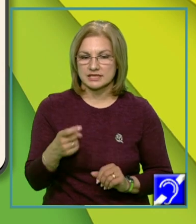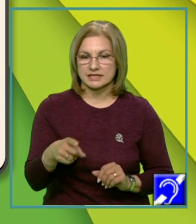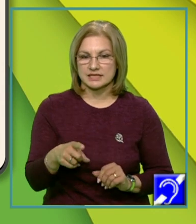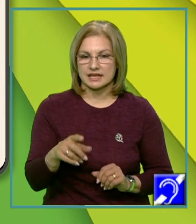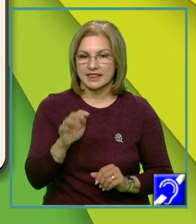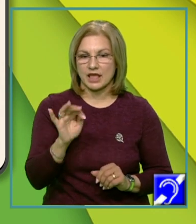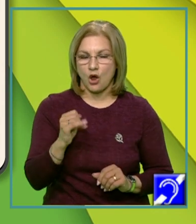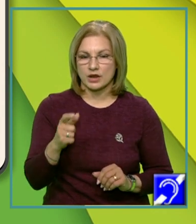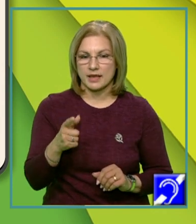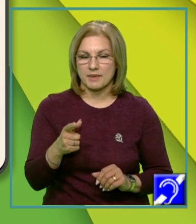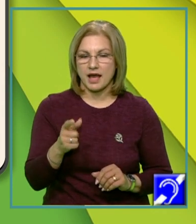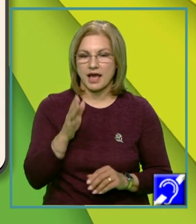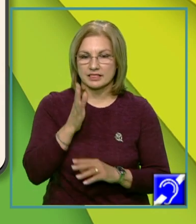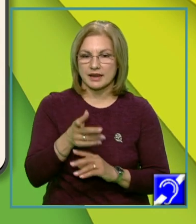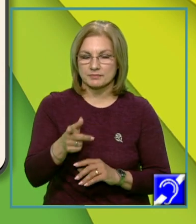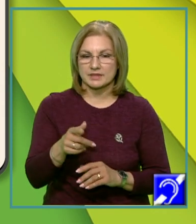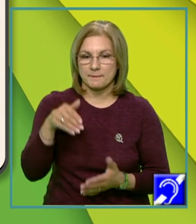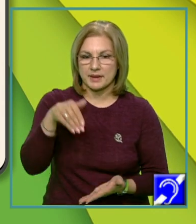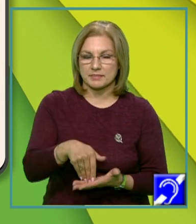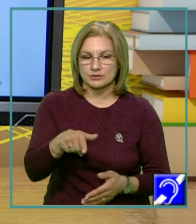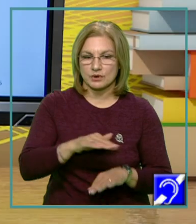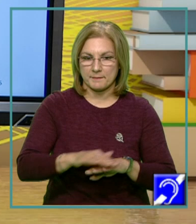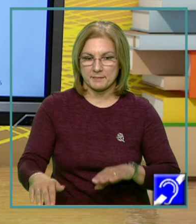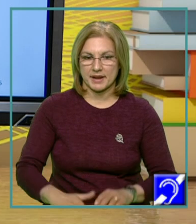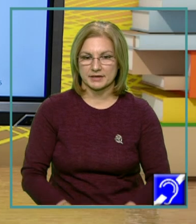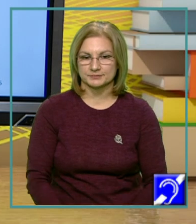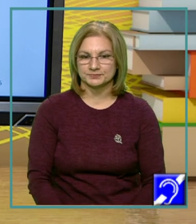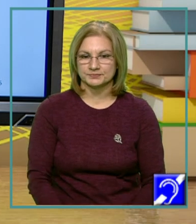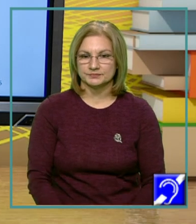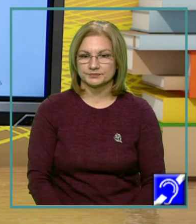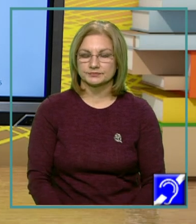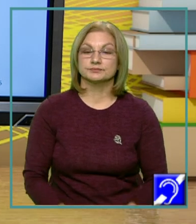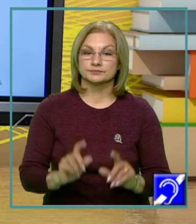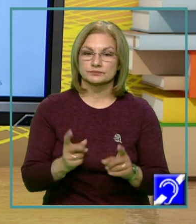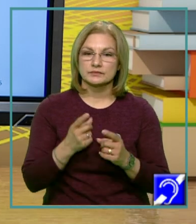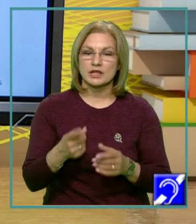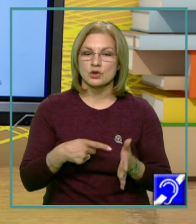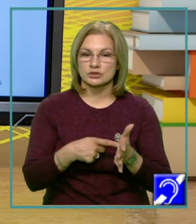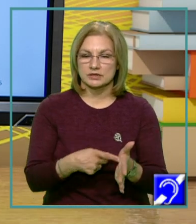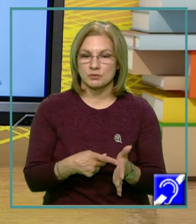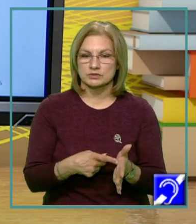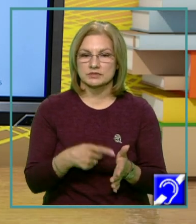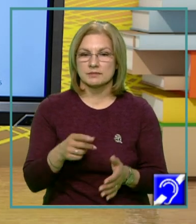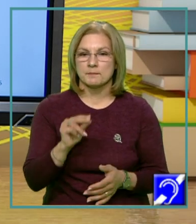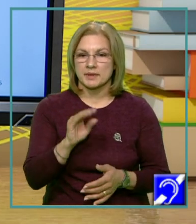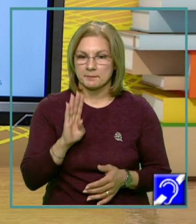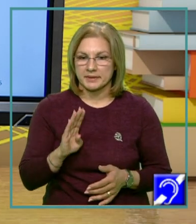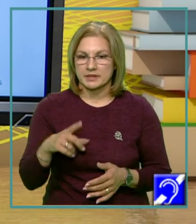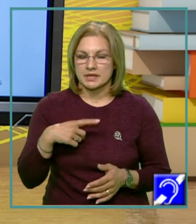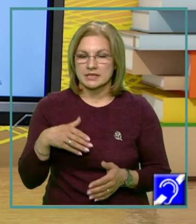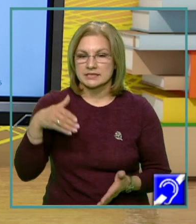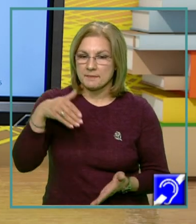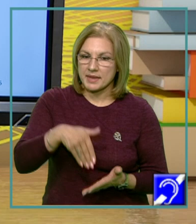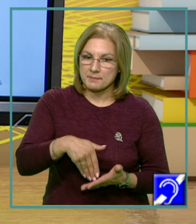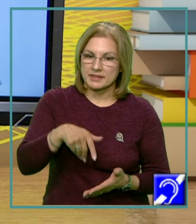teorema drepte perpendiculare Pe plan anatomic demonstrăm că și pe B este perpendicular